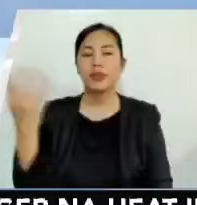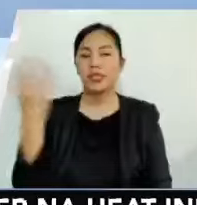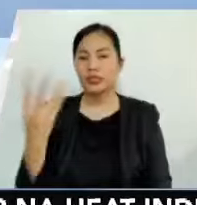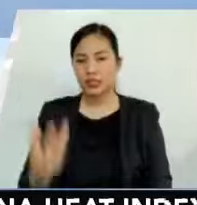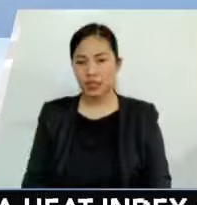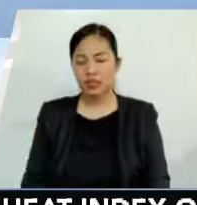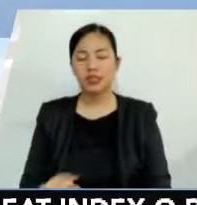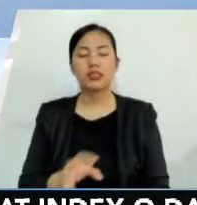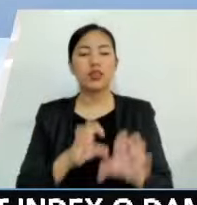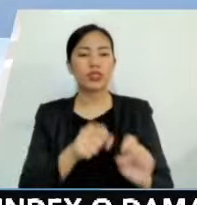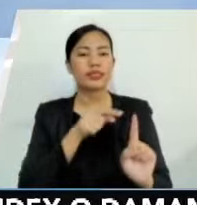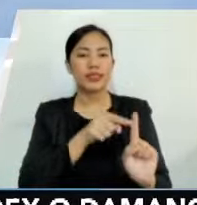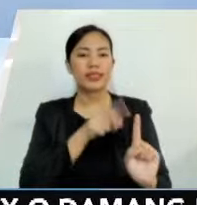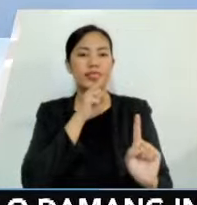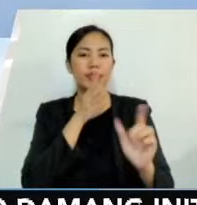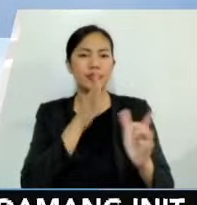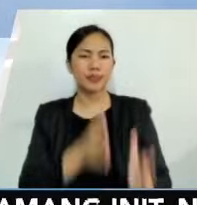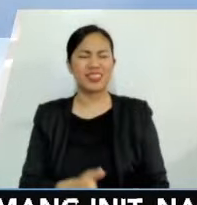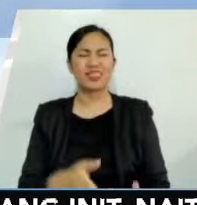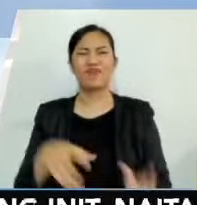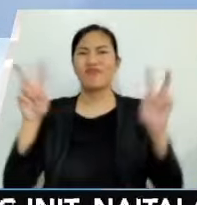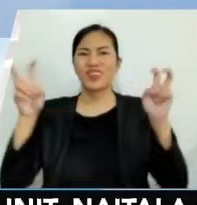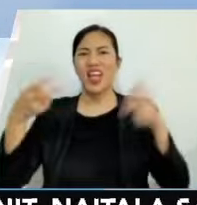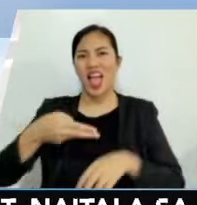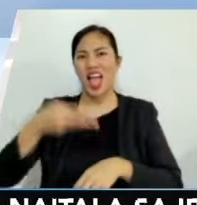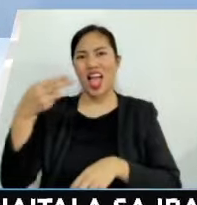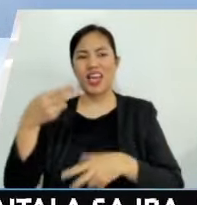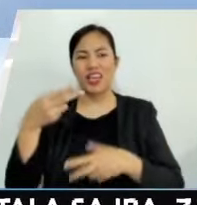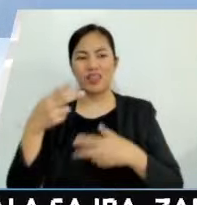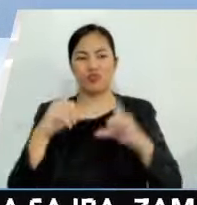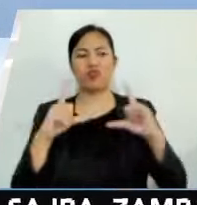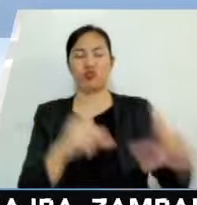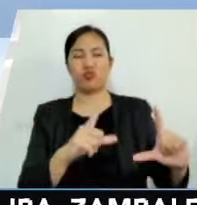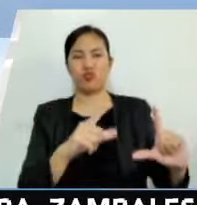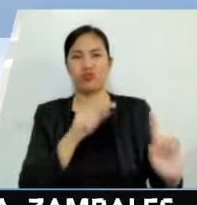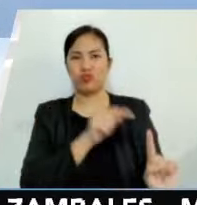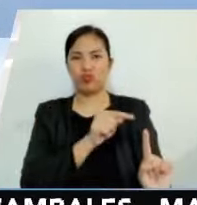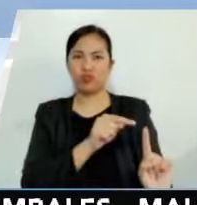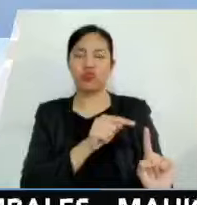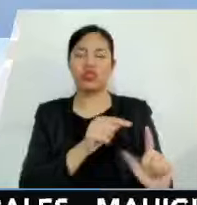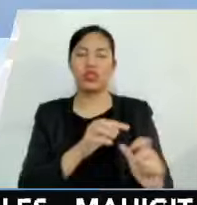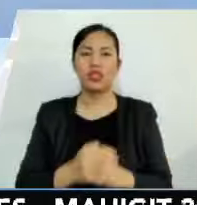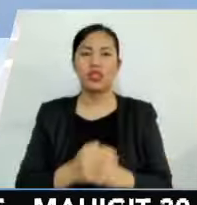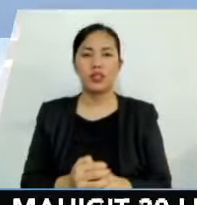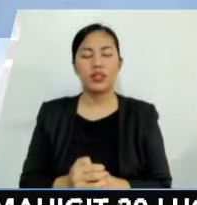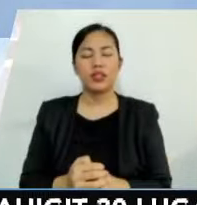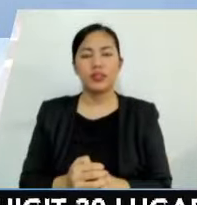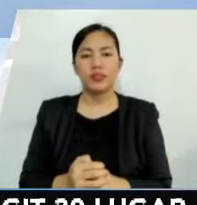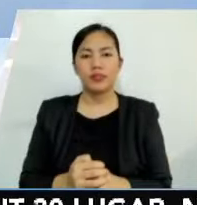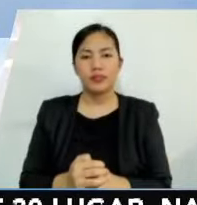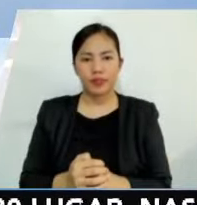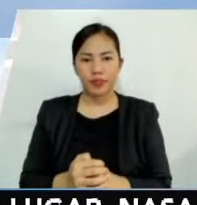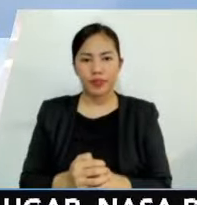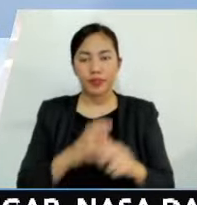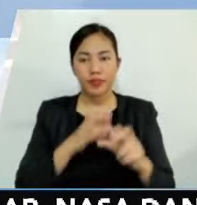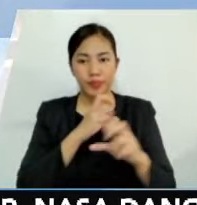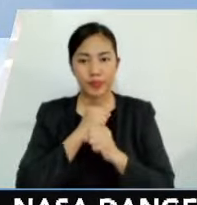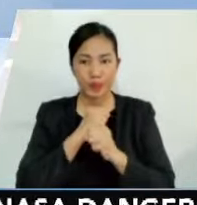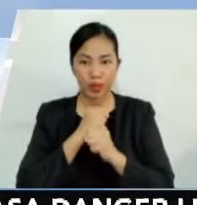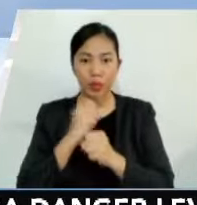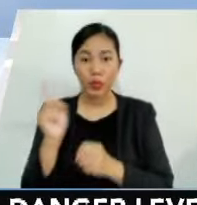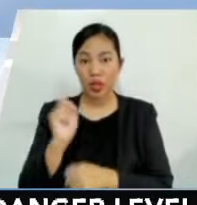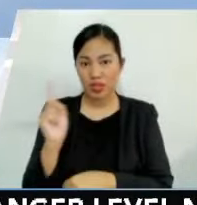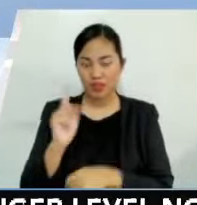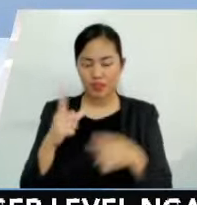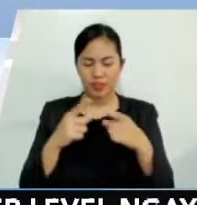isang high-value individual sa Batangas Drugs Watch List na kumpiska sa kanya ang ilang pakete ng